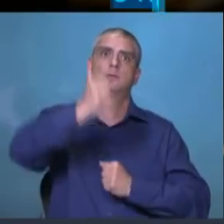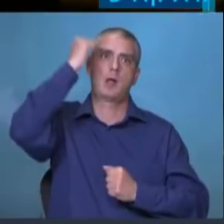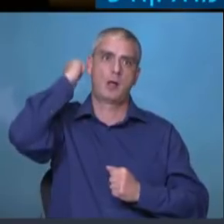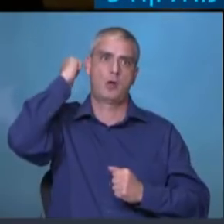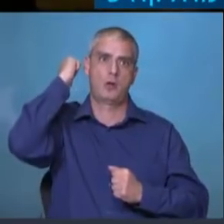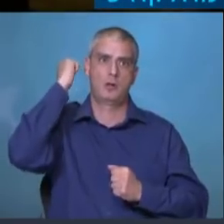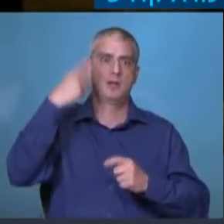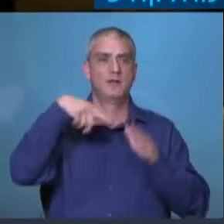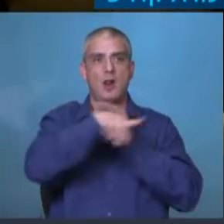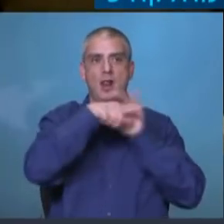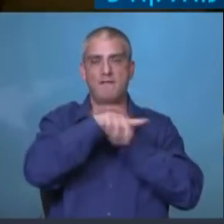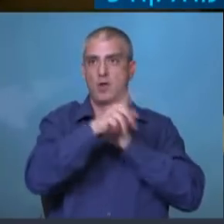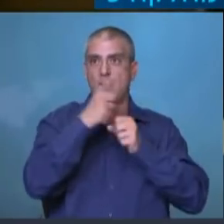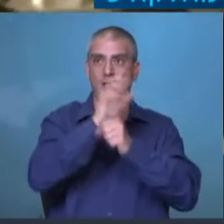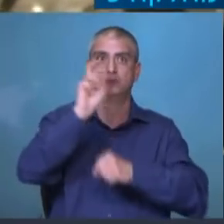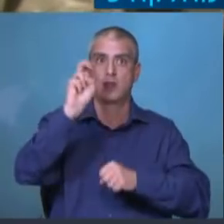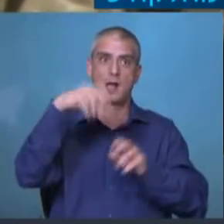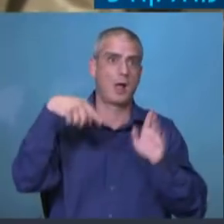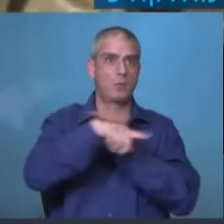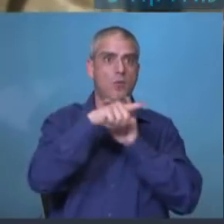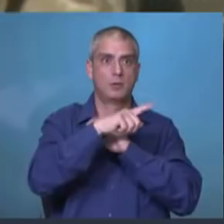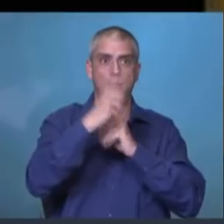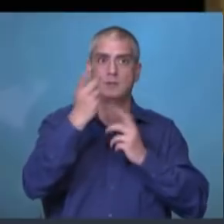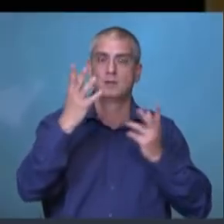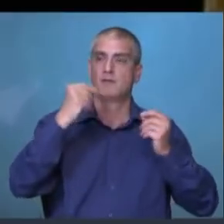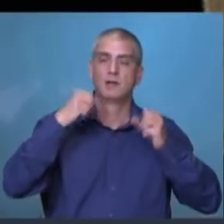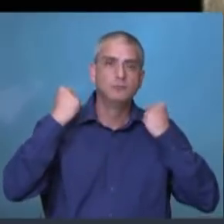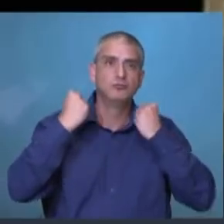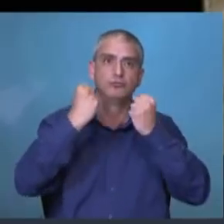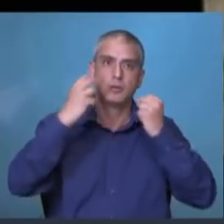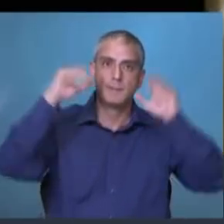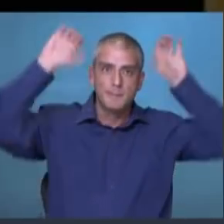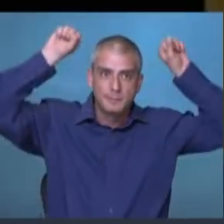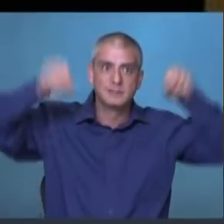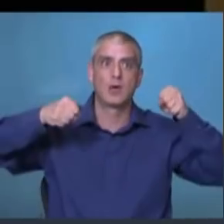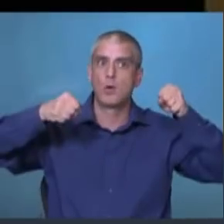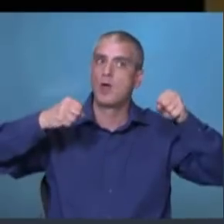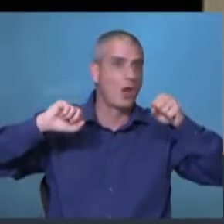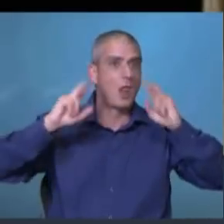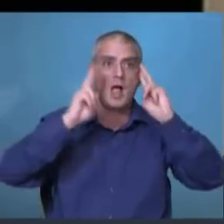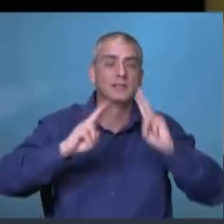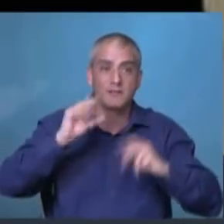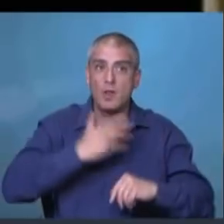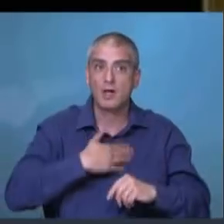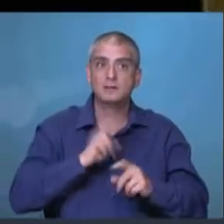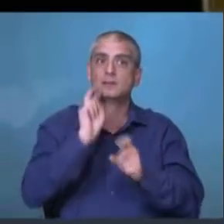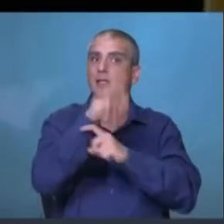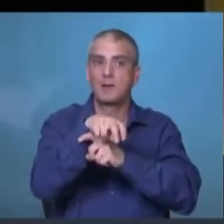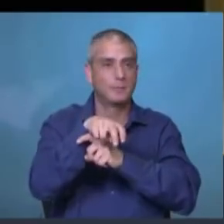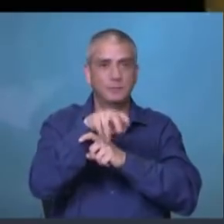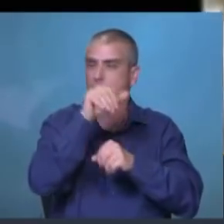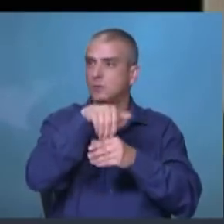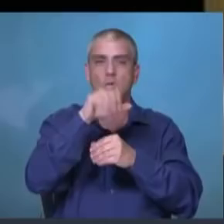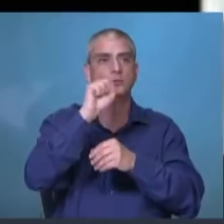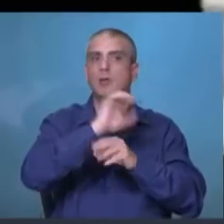התחילו לברוח טנקים של עירה החוצה. ורצו שם עם עדפים סגורים, אף אחד לא עצר, גם אם רצית טרמפ שם, בתוך סולטן